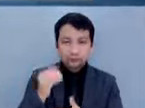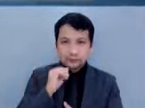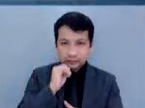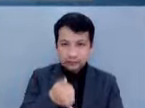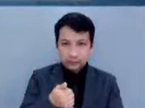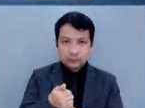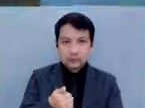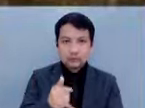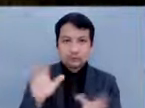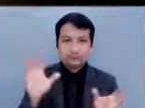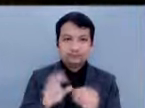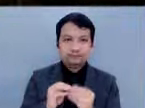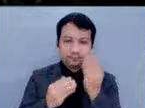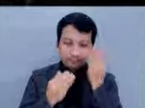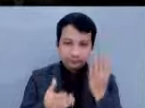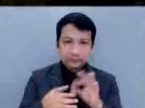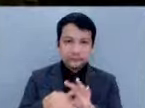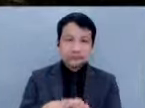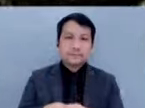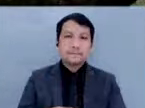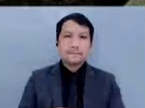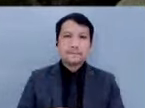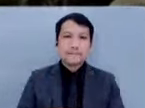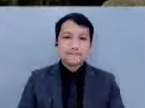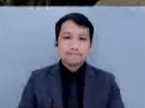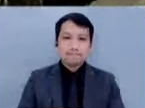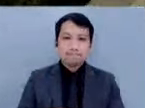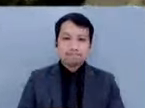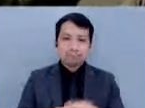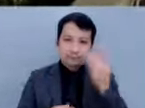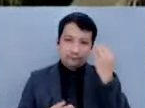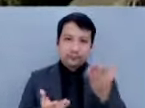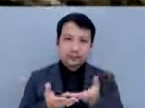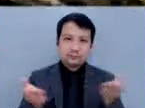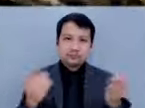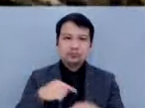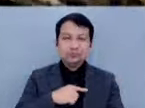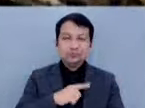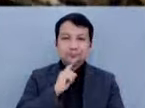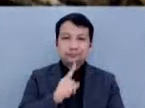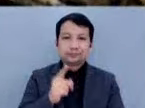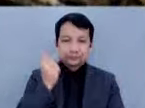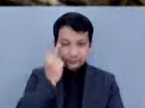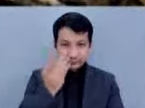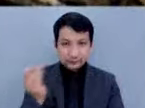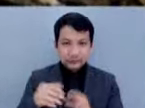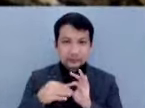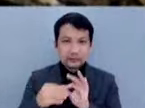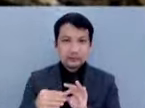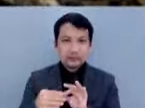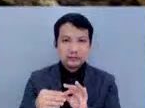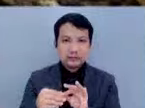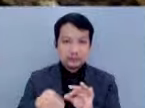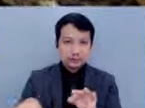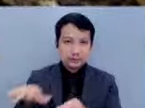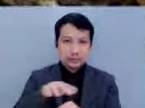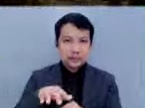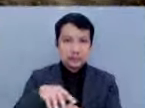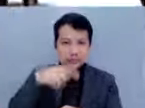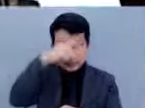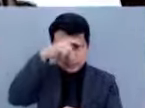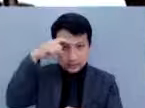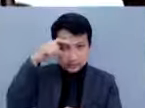sa forecast. Ang init na nararamdaman ngayon sa Pilipinas ay magkasabay na epekto ng tagtuyot at El